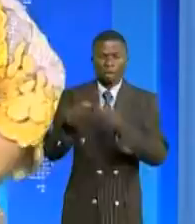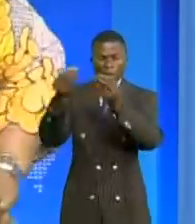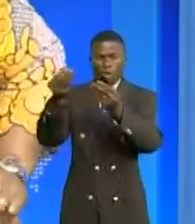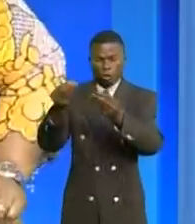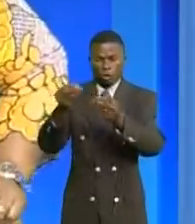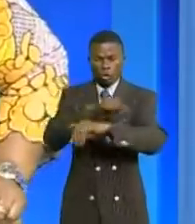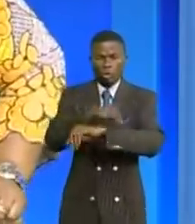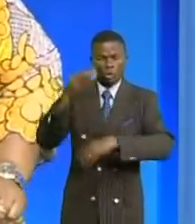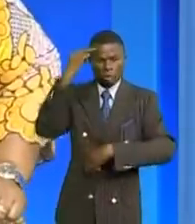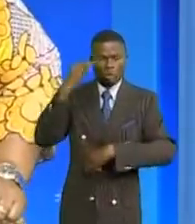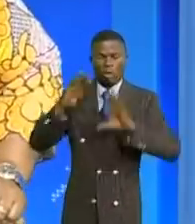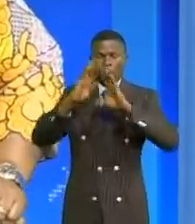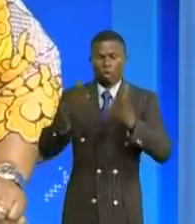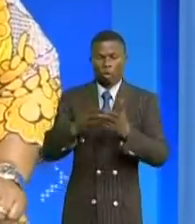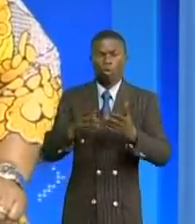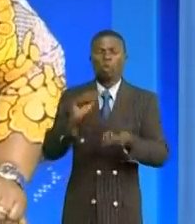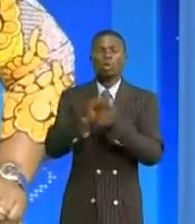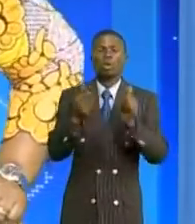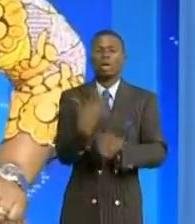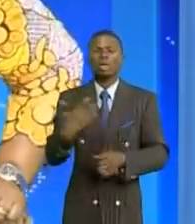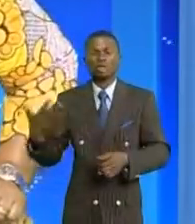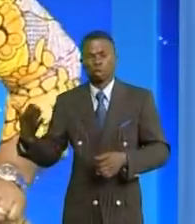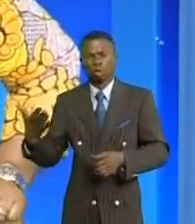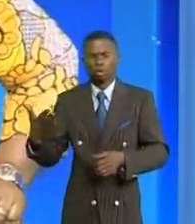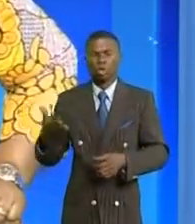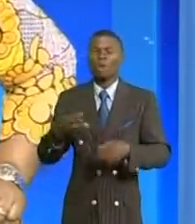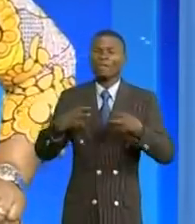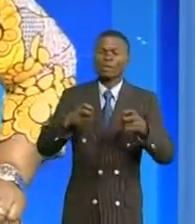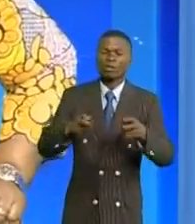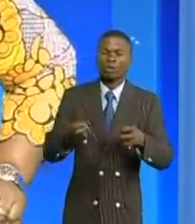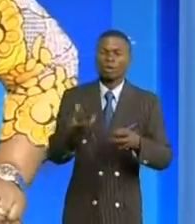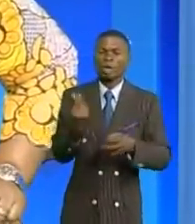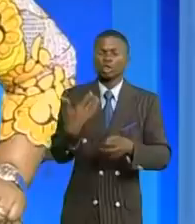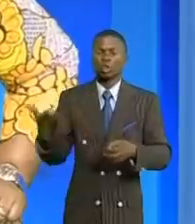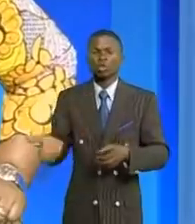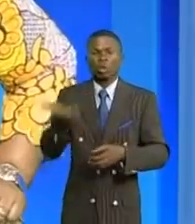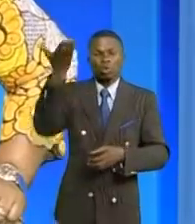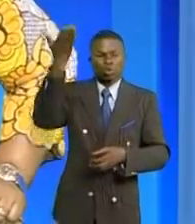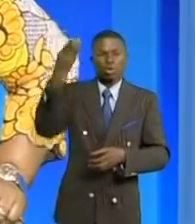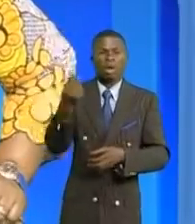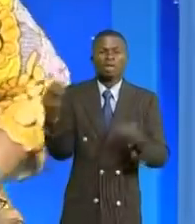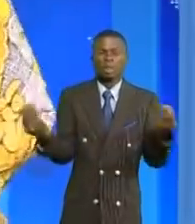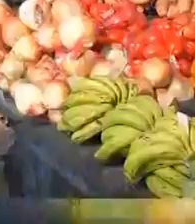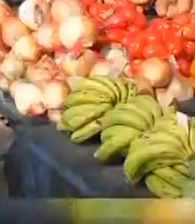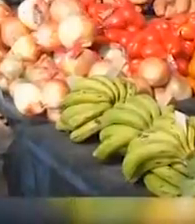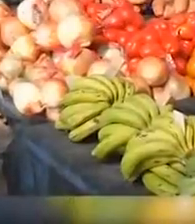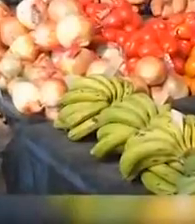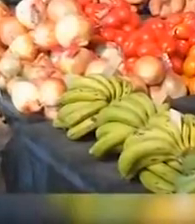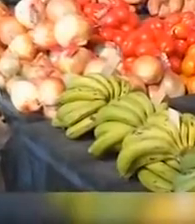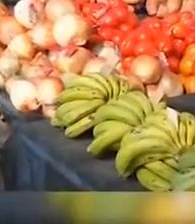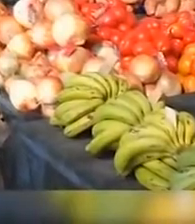tous les facteurs qui contribuent à la hausse de septembre et de grande consommation sur le marché regarde